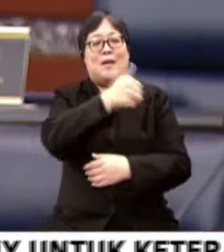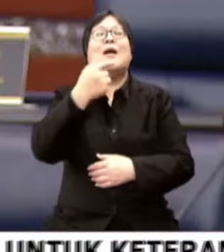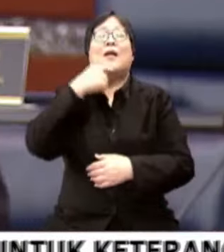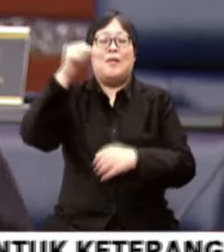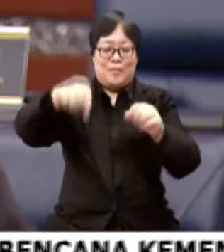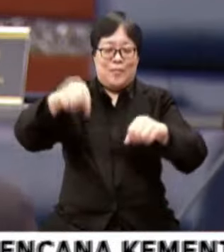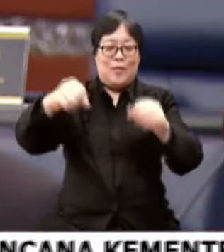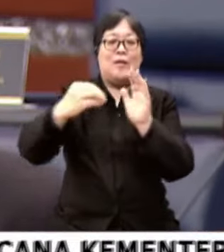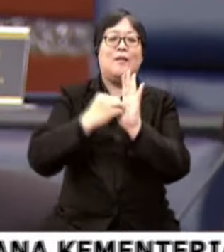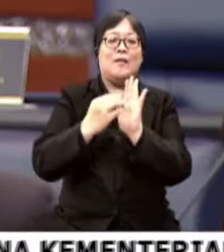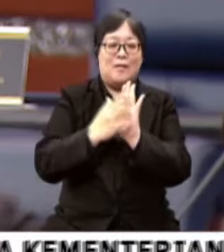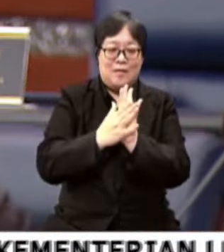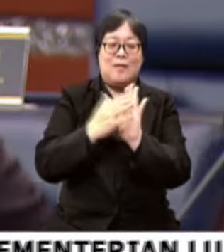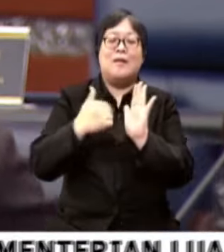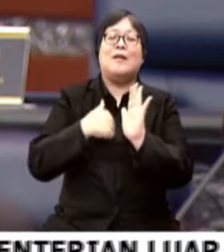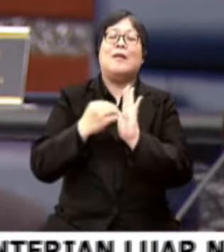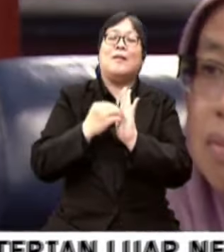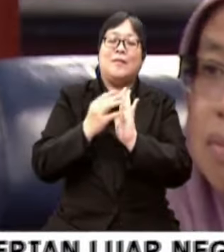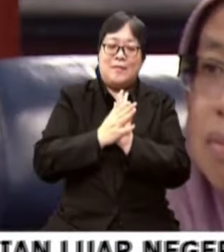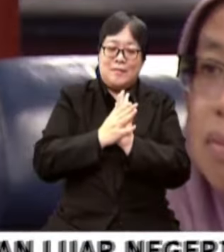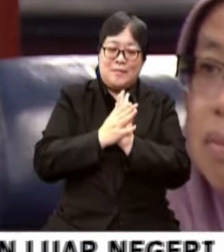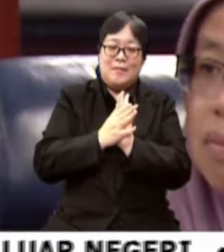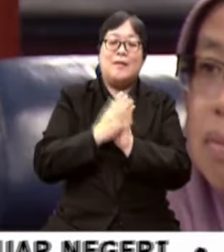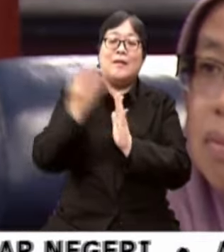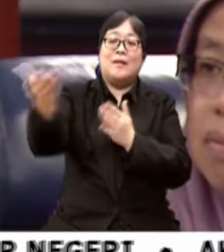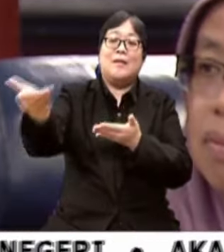Kita akan ambil maklum kita